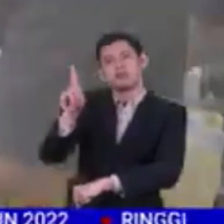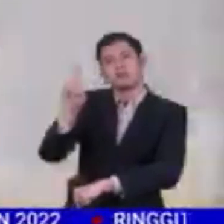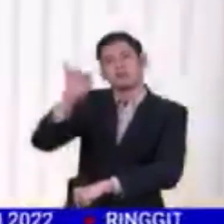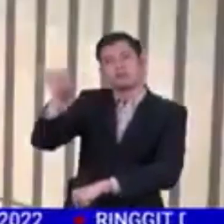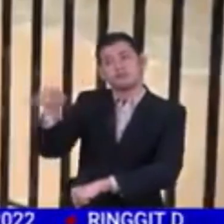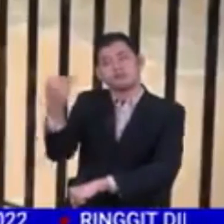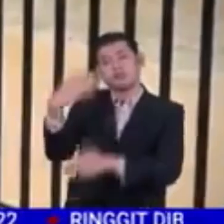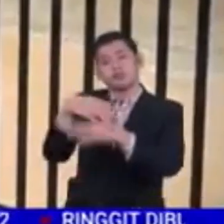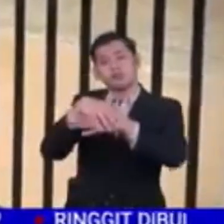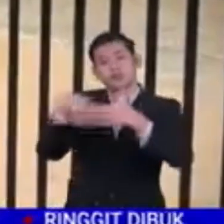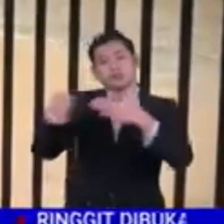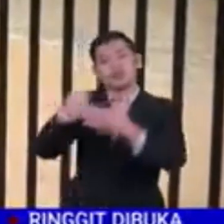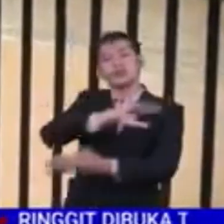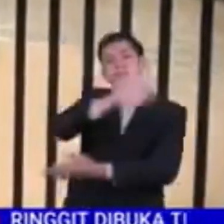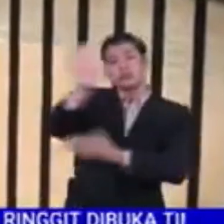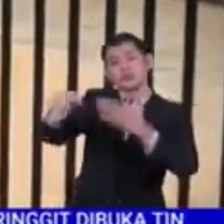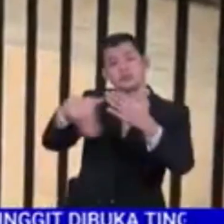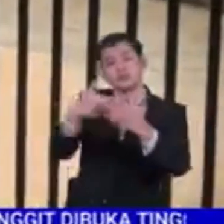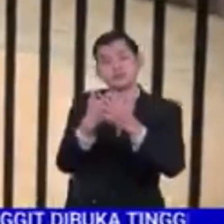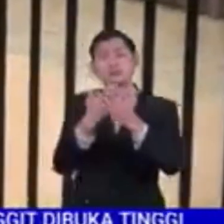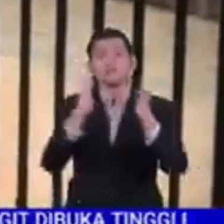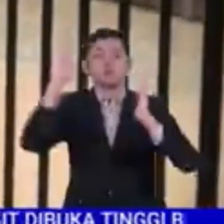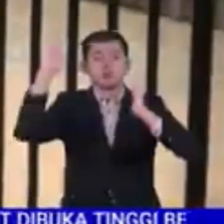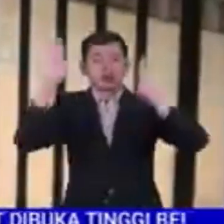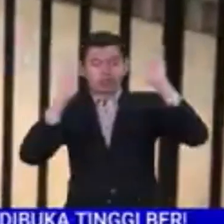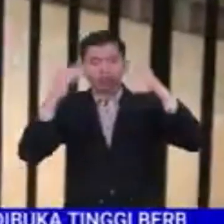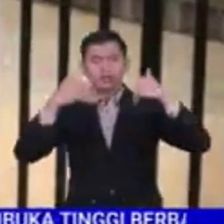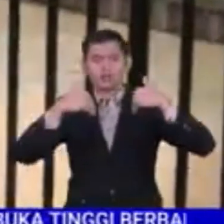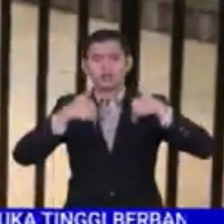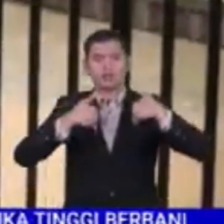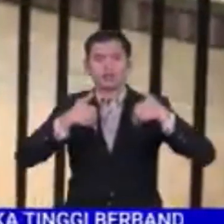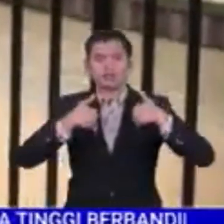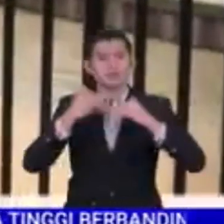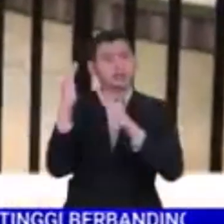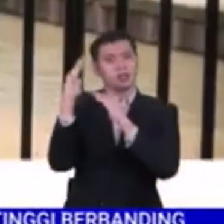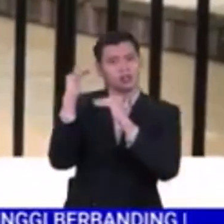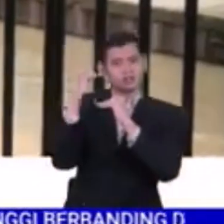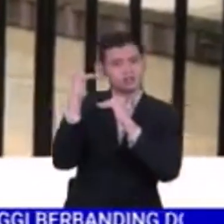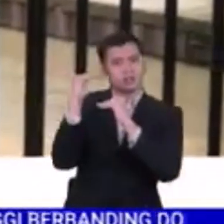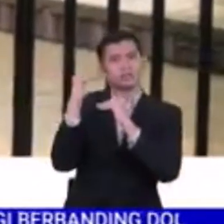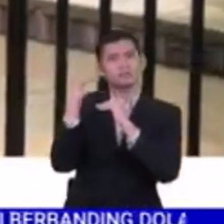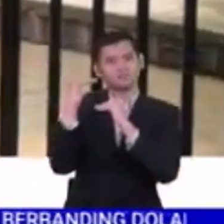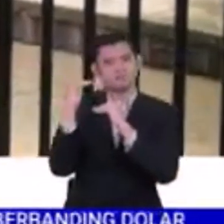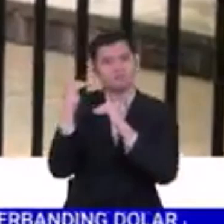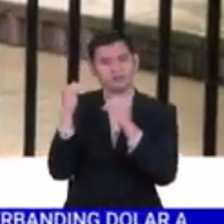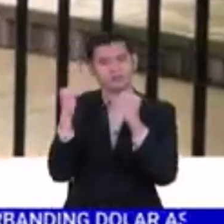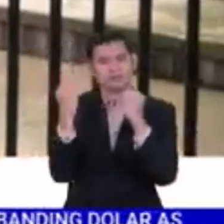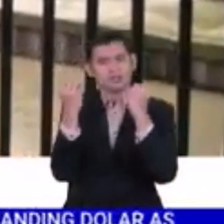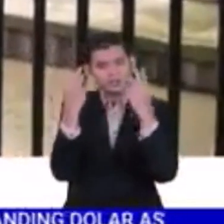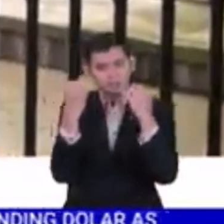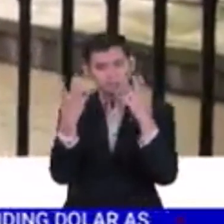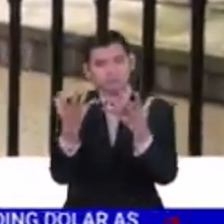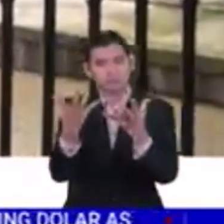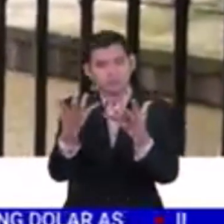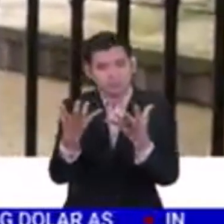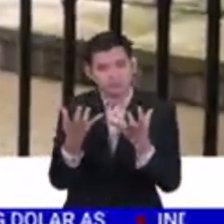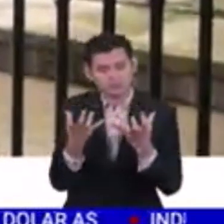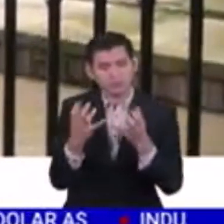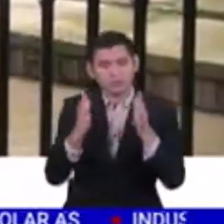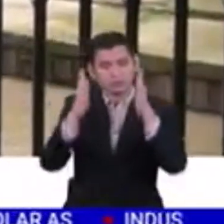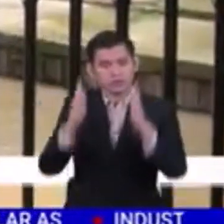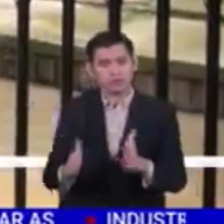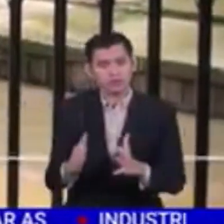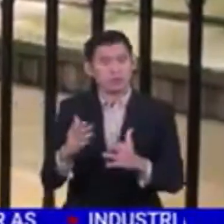RM2.1 juta. Secara keseluruhannya, negara yang mempunyai kebergantungan yang lebih besar terhadap tenaga akan mengalami